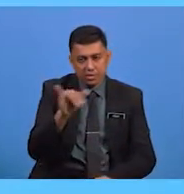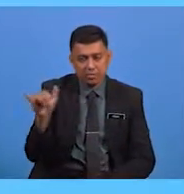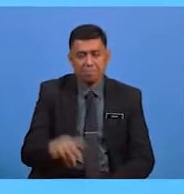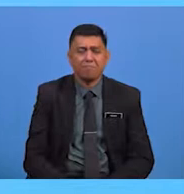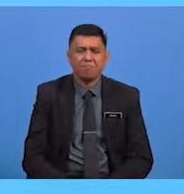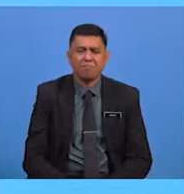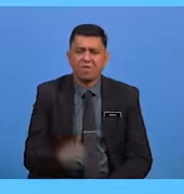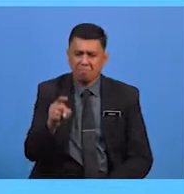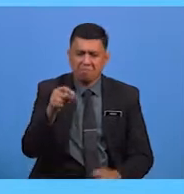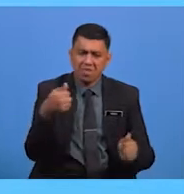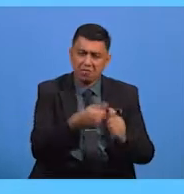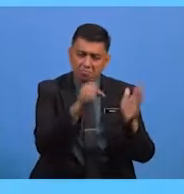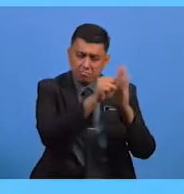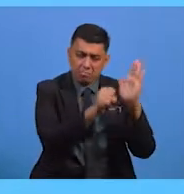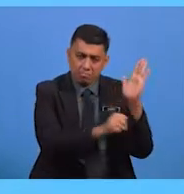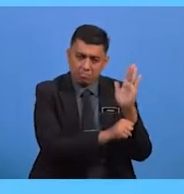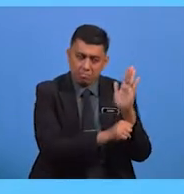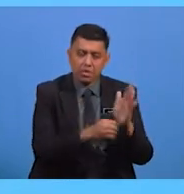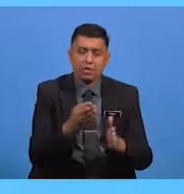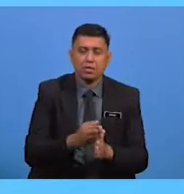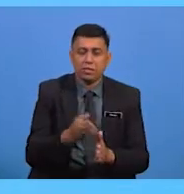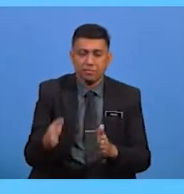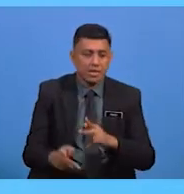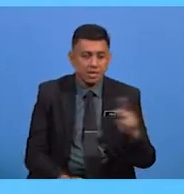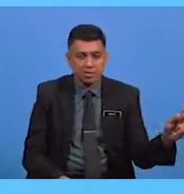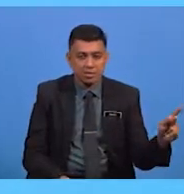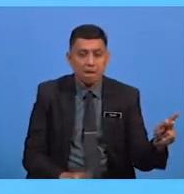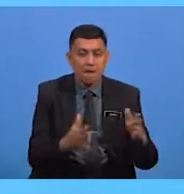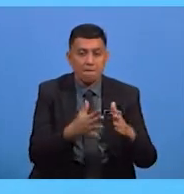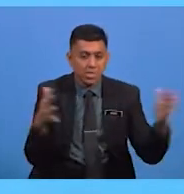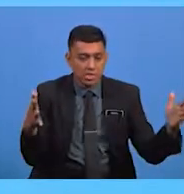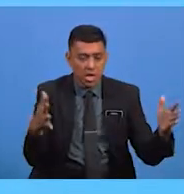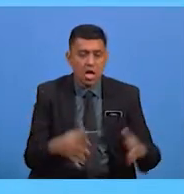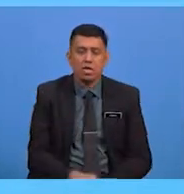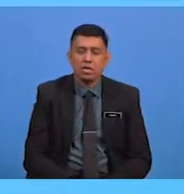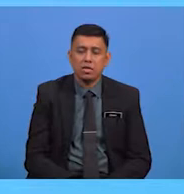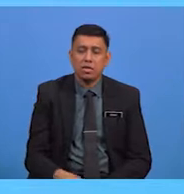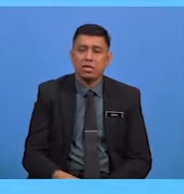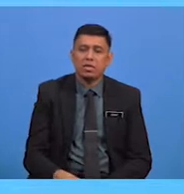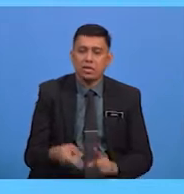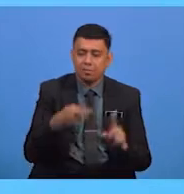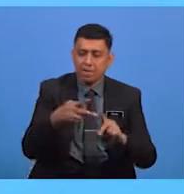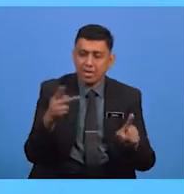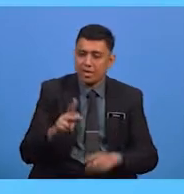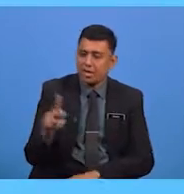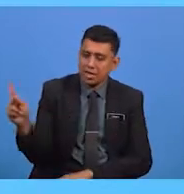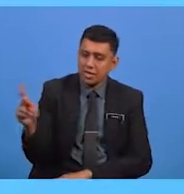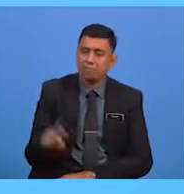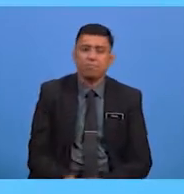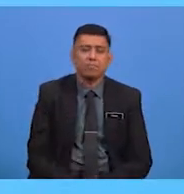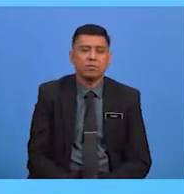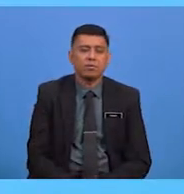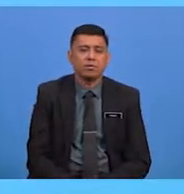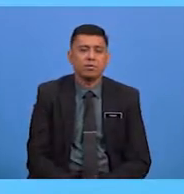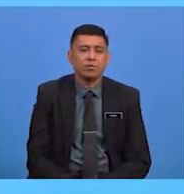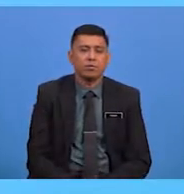menepati syarat, nombor di sebelah kiri adalah lebih besar daripada nombor di sebelah kanan, maka